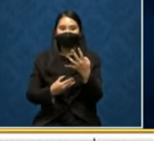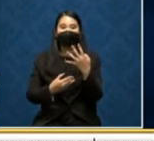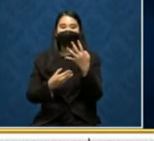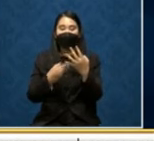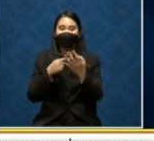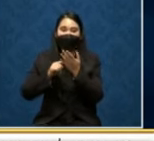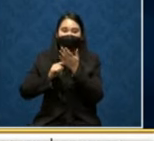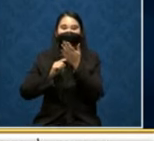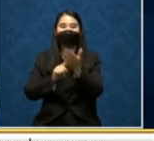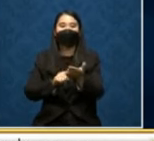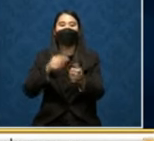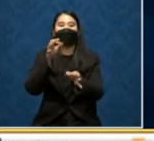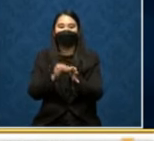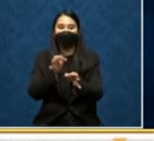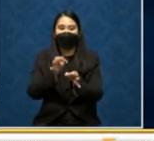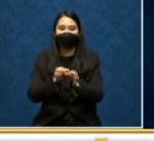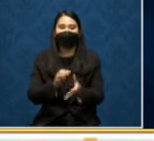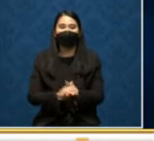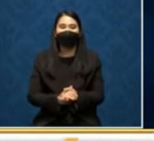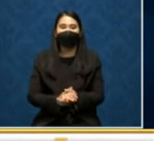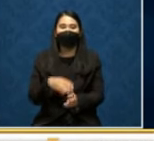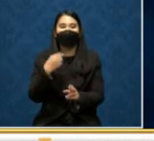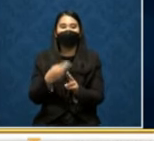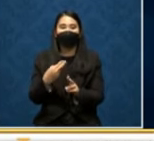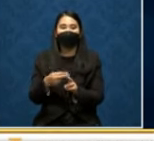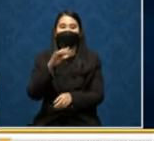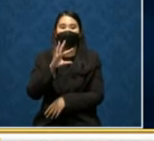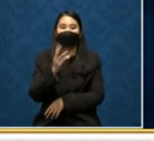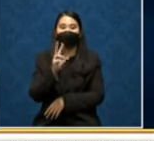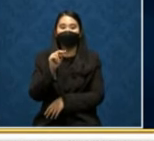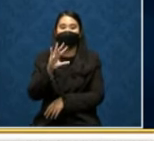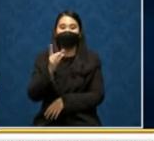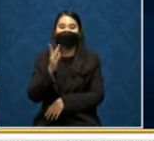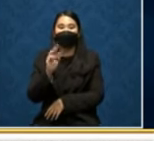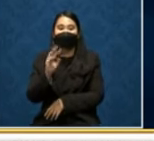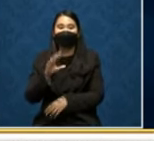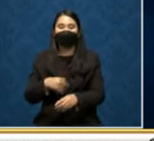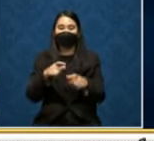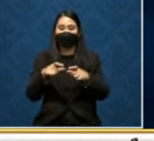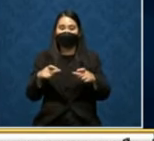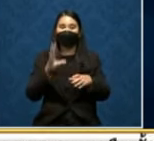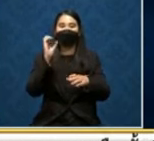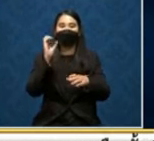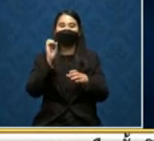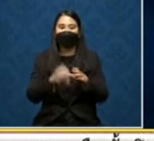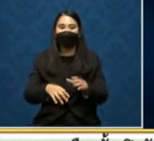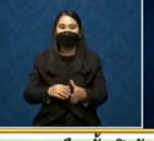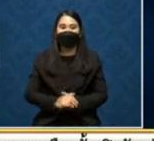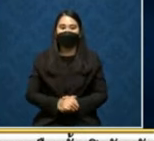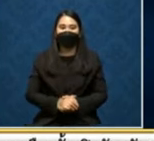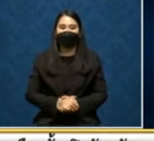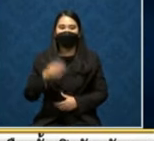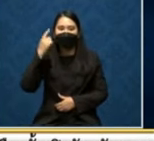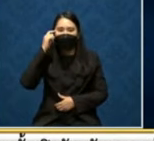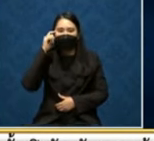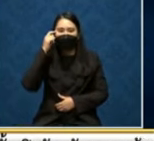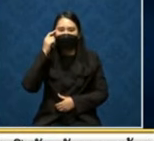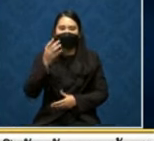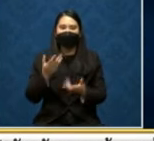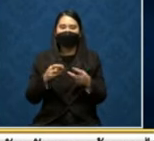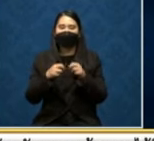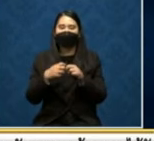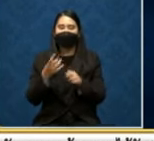เช็ค 4ใบของโรงรับจำนำชวนชมไปขึ้นสุดท้ายเด้งทุกใบครับไม่รู้โรครับจำนำขาด